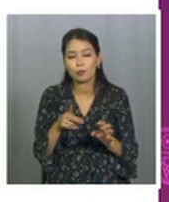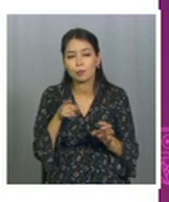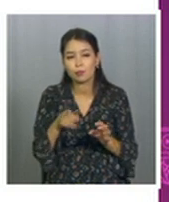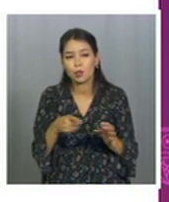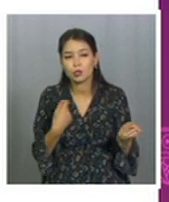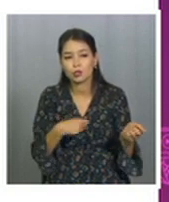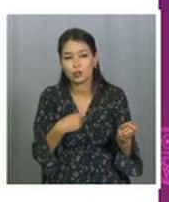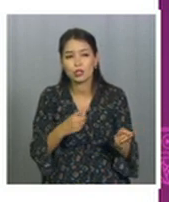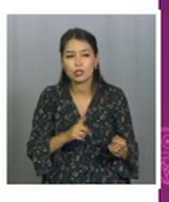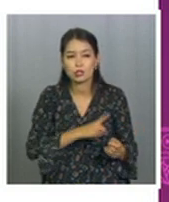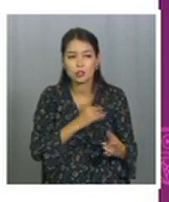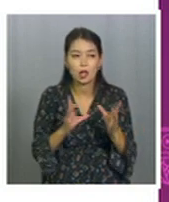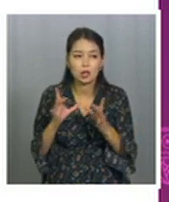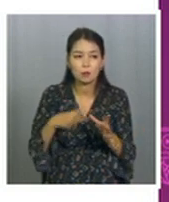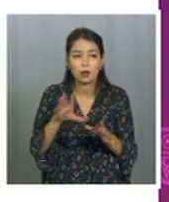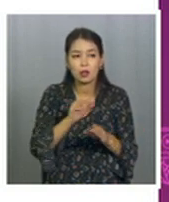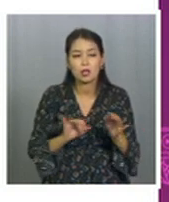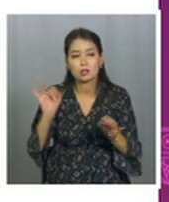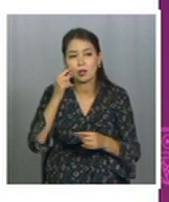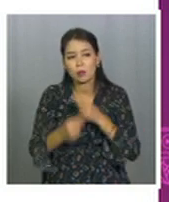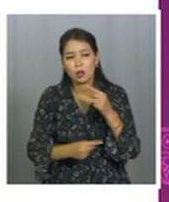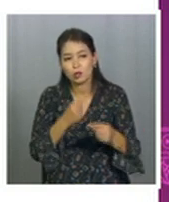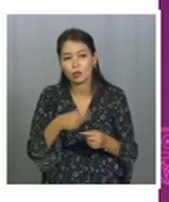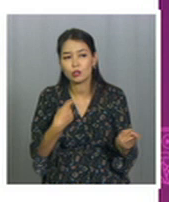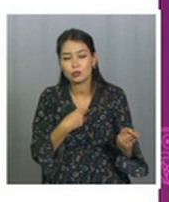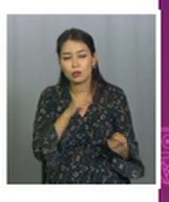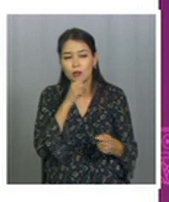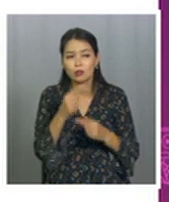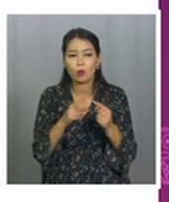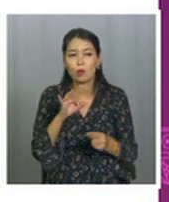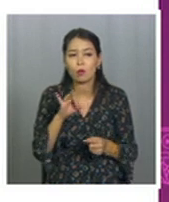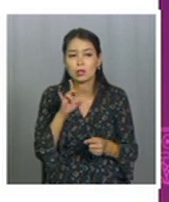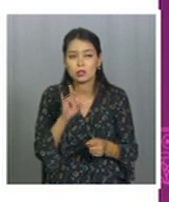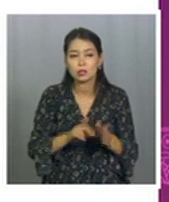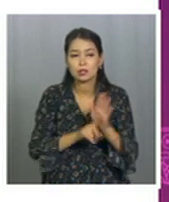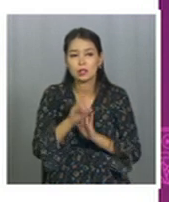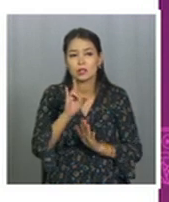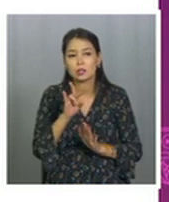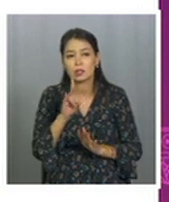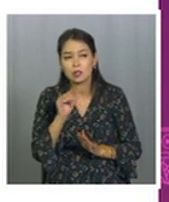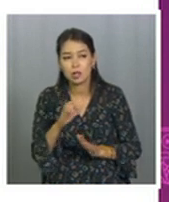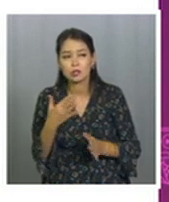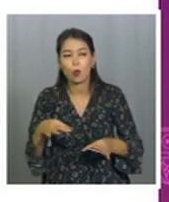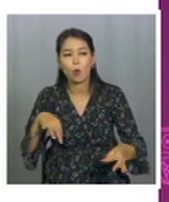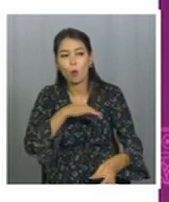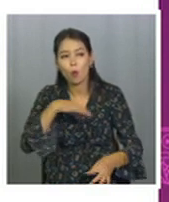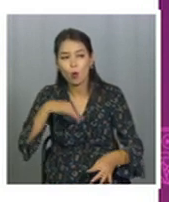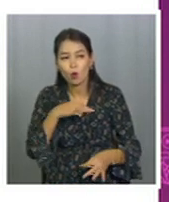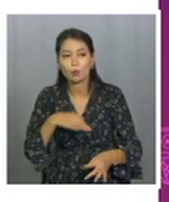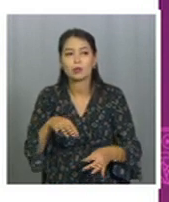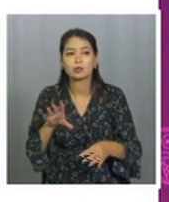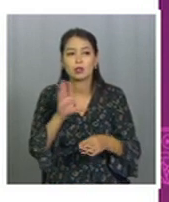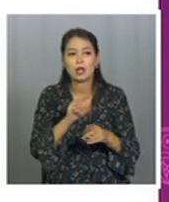күй атасы Қорқыттан бастап ықыласқа дейінгі қобызға арналған күйлер мен сармалай бастаған сыбызғы күйлерінің де